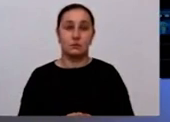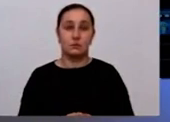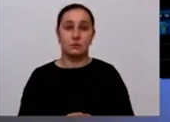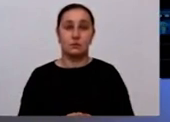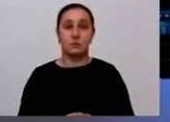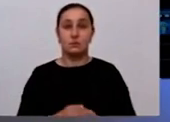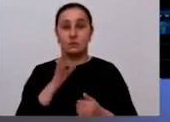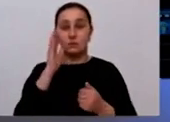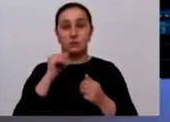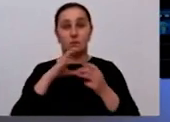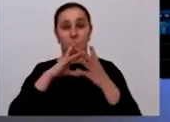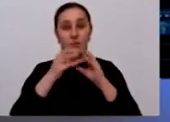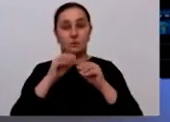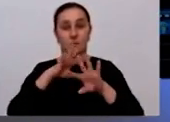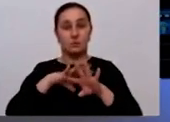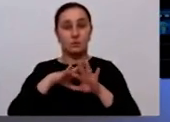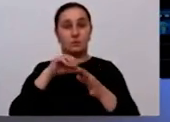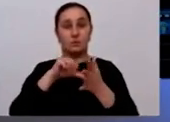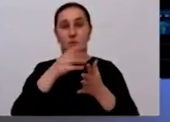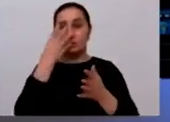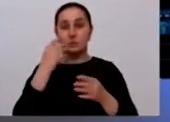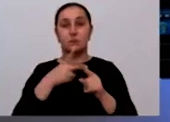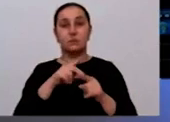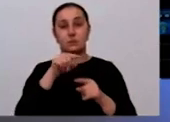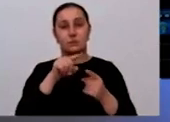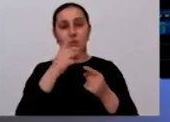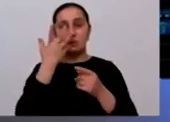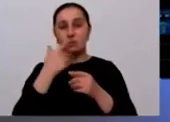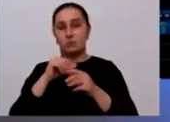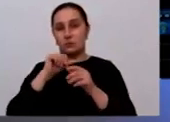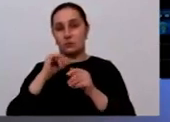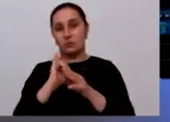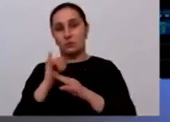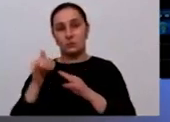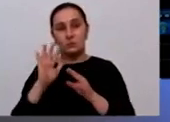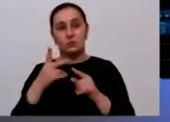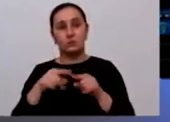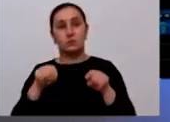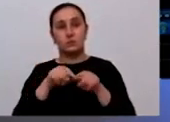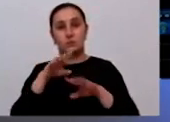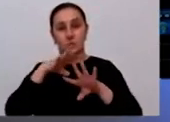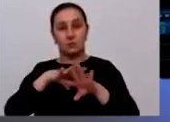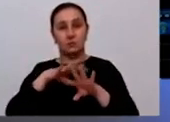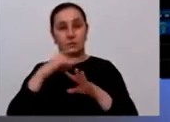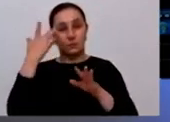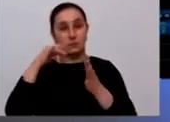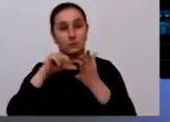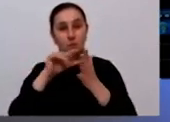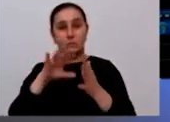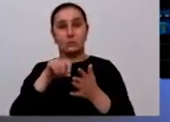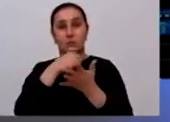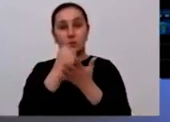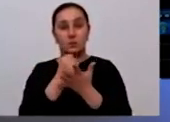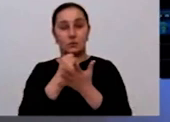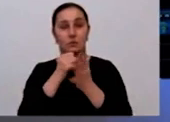Va quyidagi katakchani bosishni unutmang. Aks holda rang tashqariga quyilib ketadi. Agar shu katakchani bosib qo'ysangiz, faqat